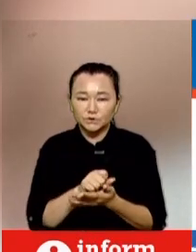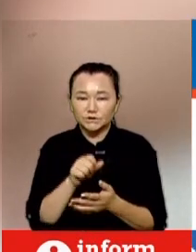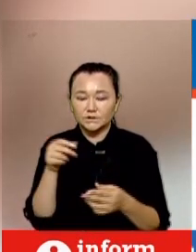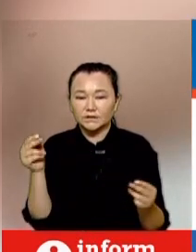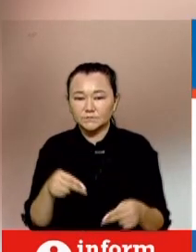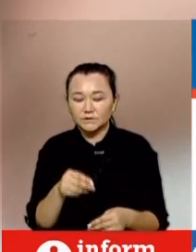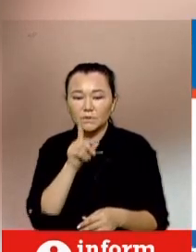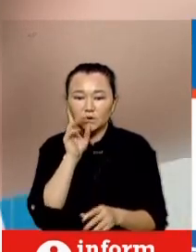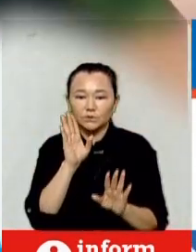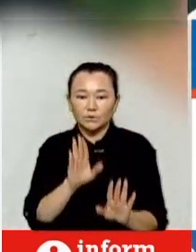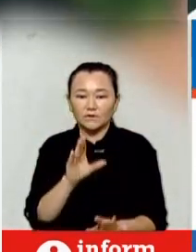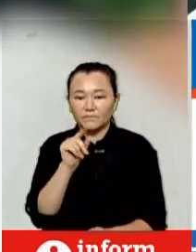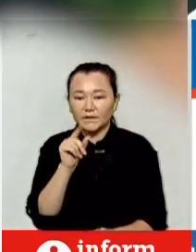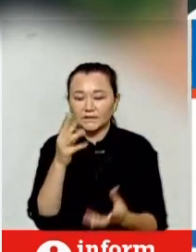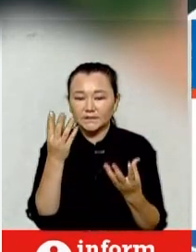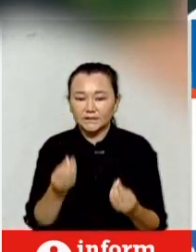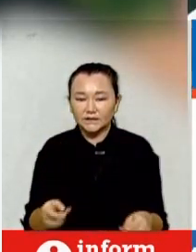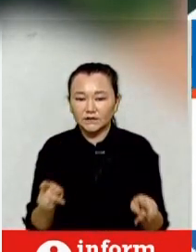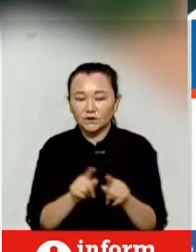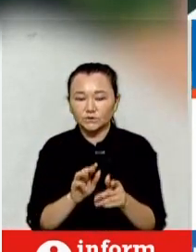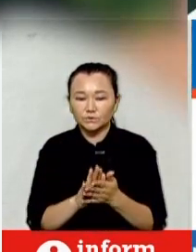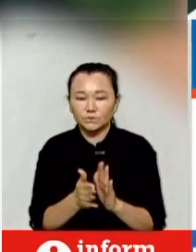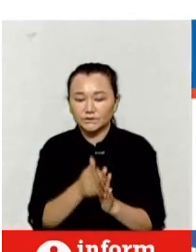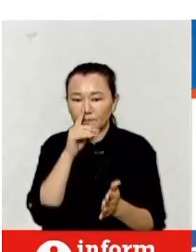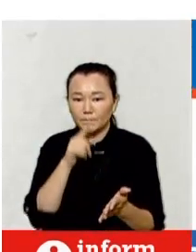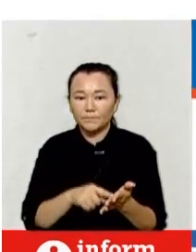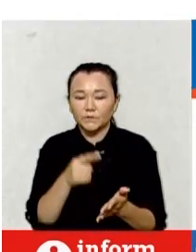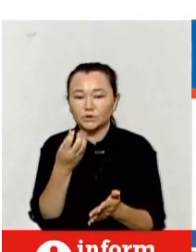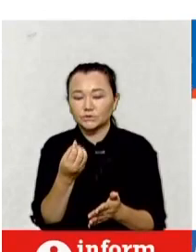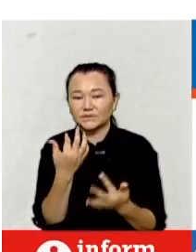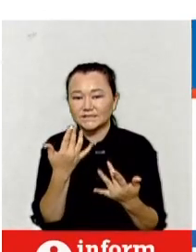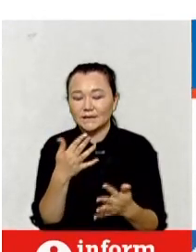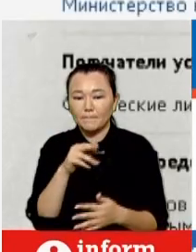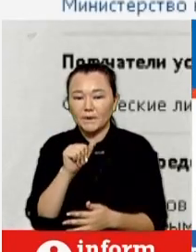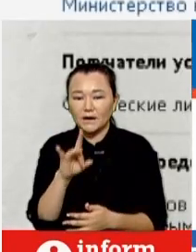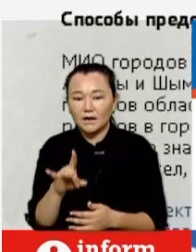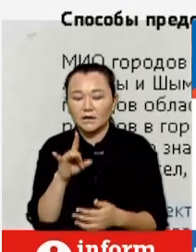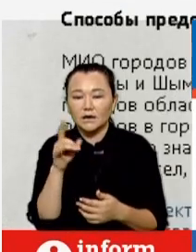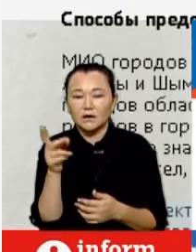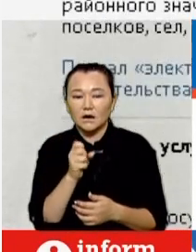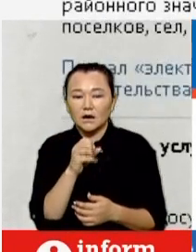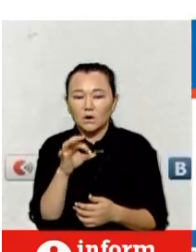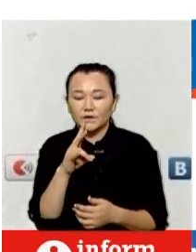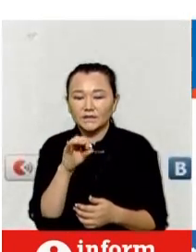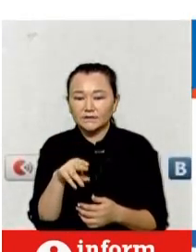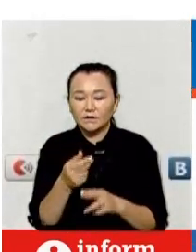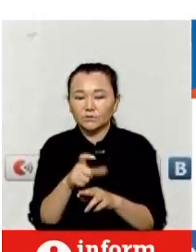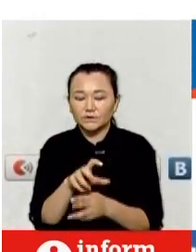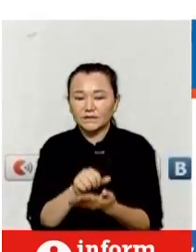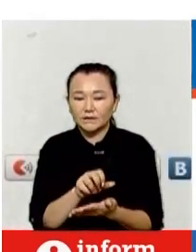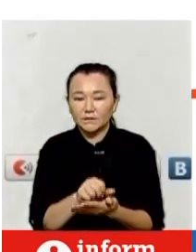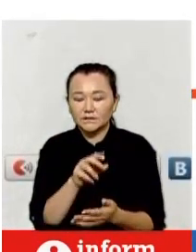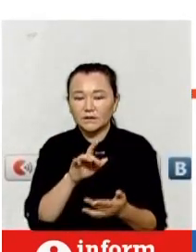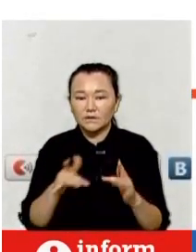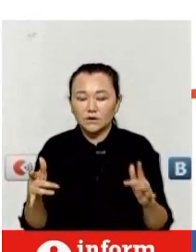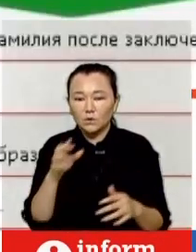расписали молодых только в понедельник. В такую же ситуацию попали еще несколько пар. В АО «НИТ», которые занимаются поддержкой